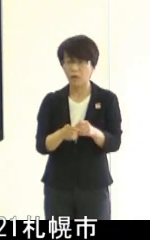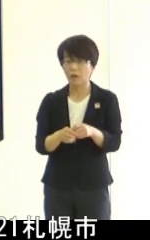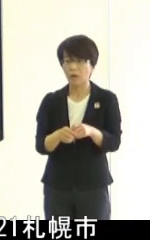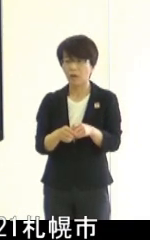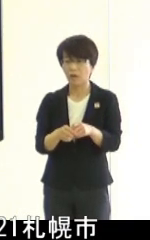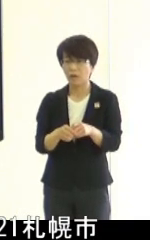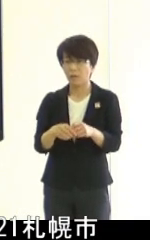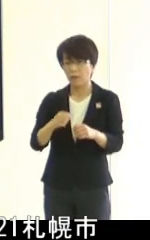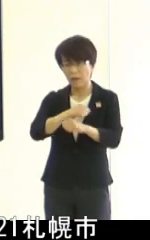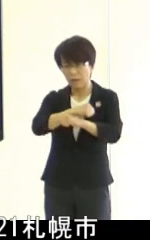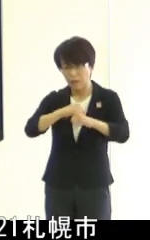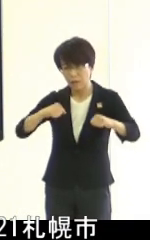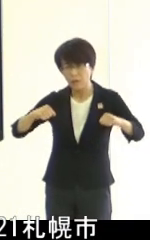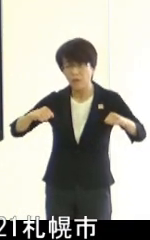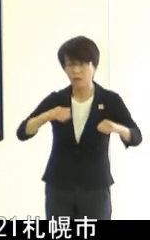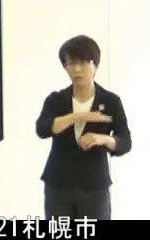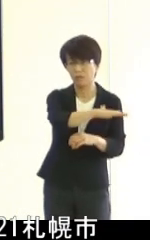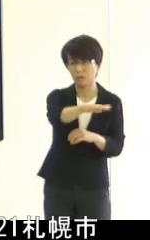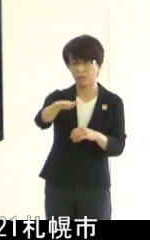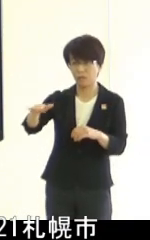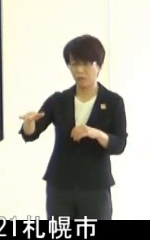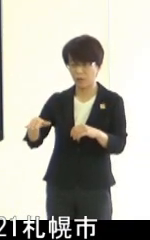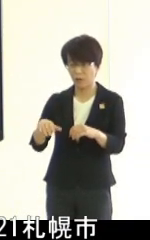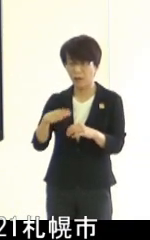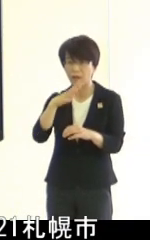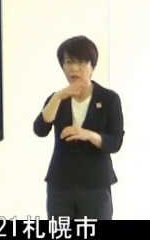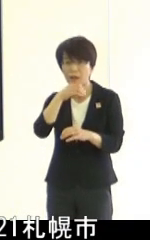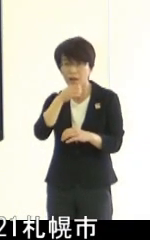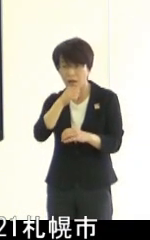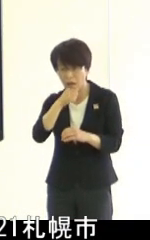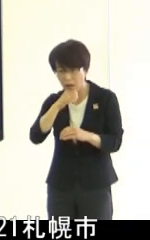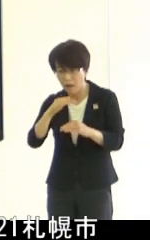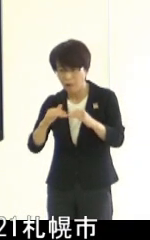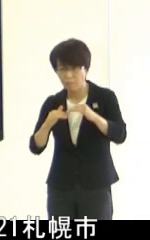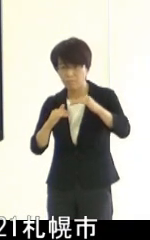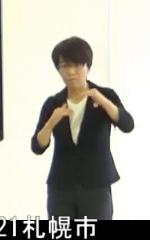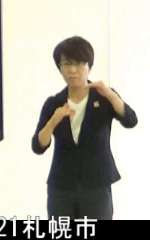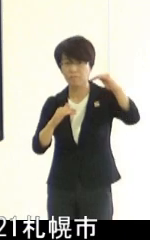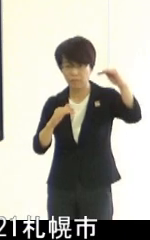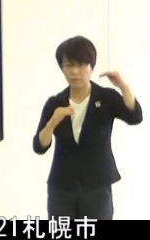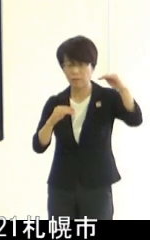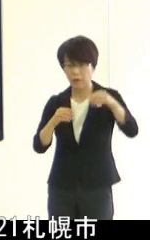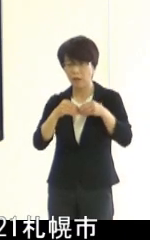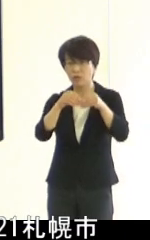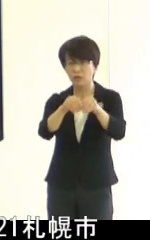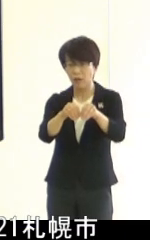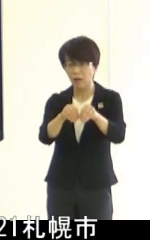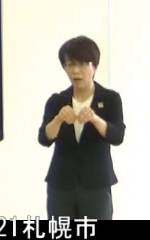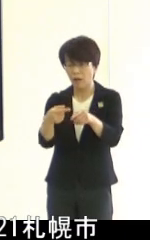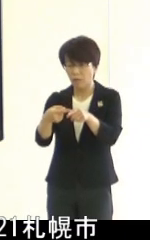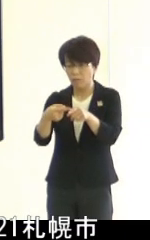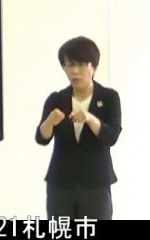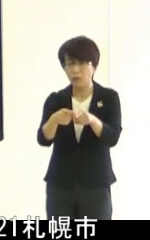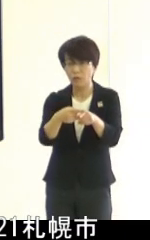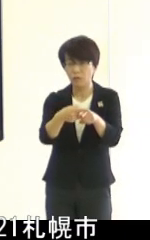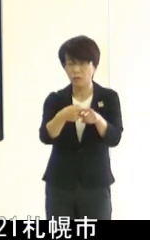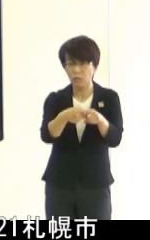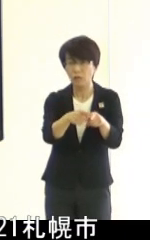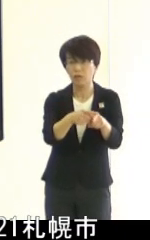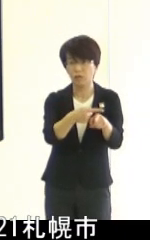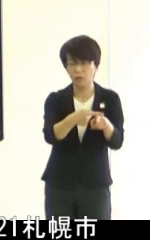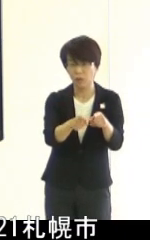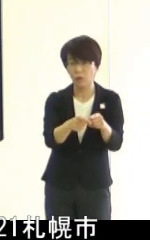部分でですね他の年代にも派生をしてポツポツとあの